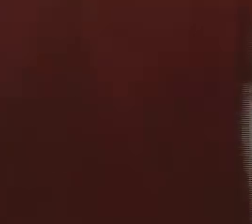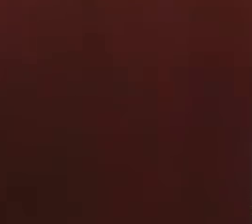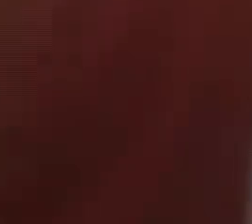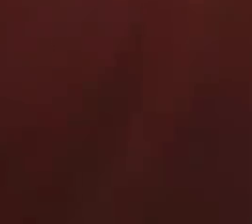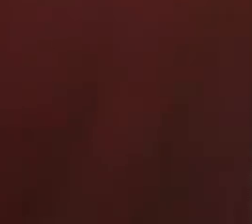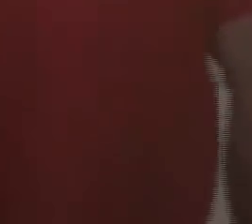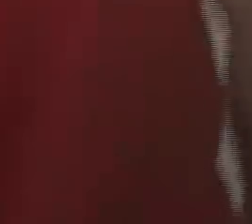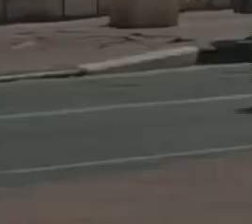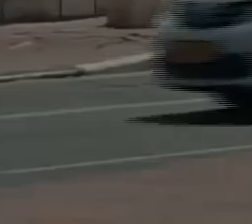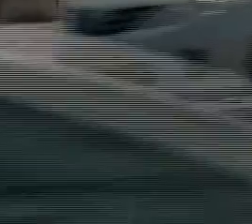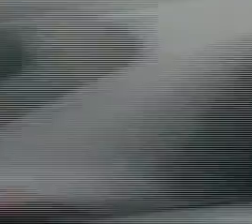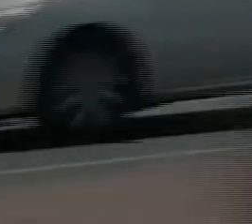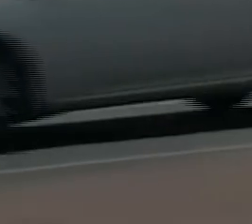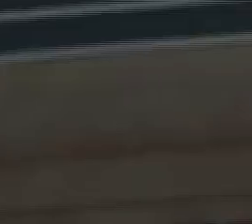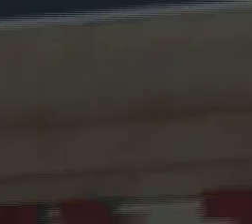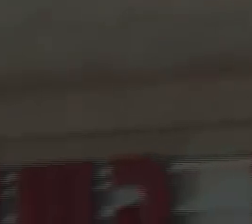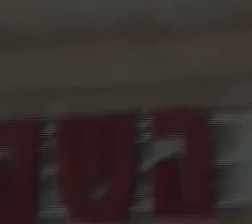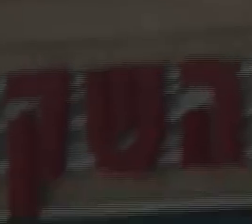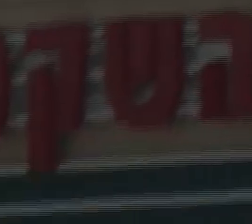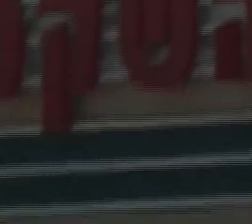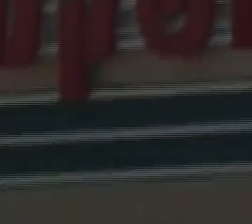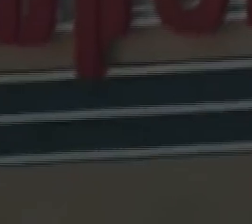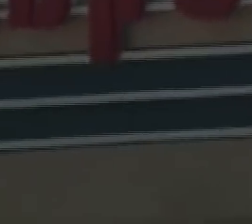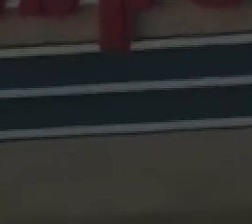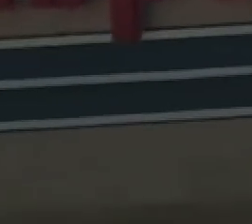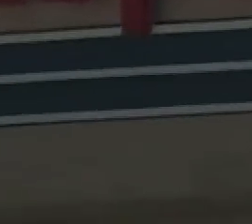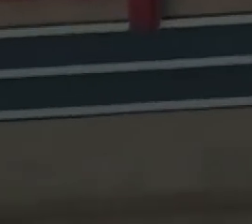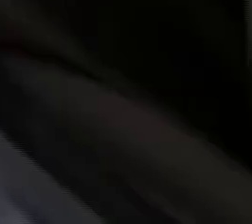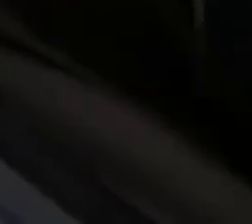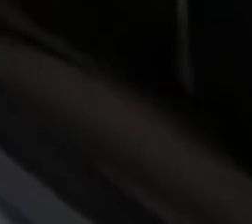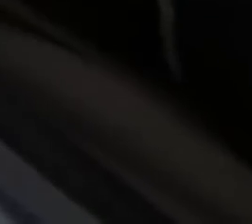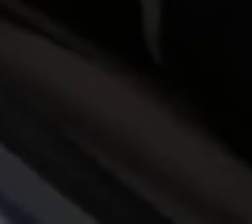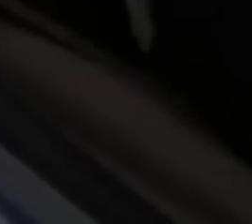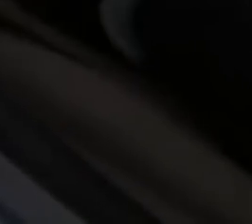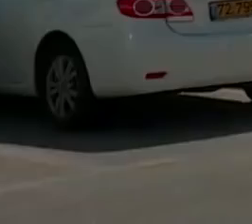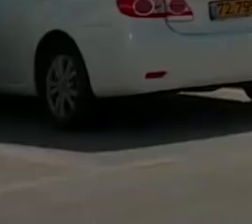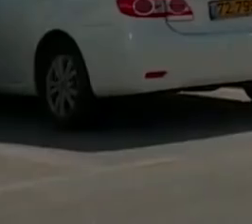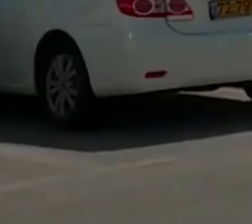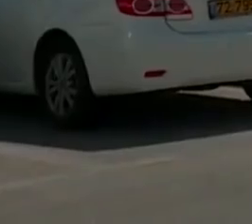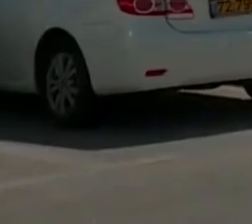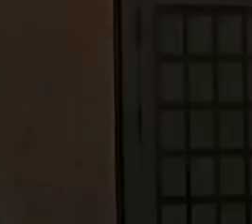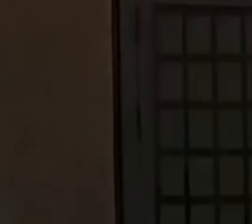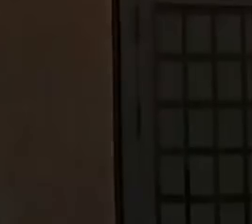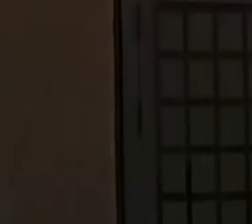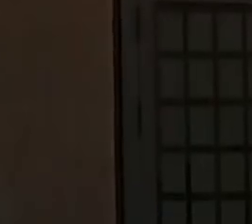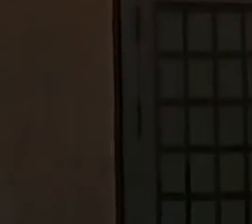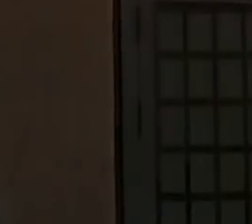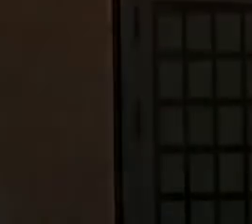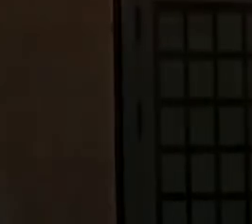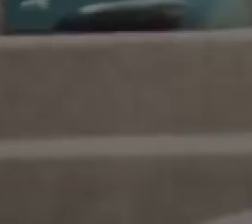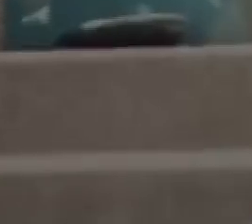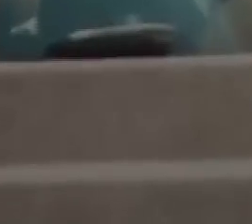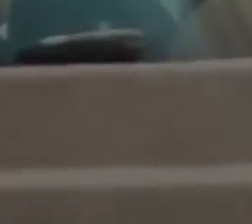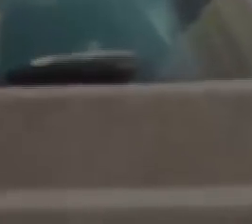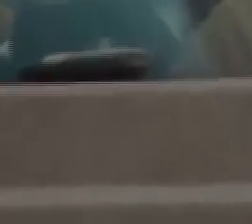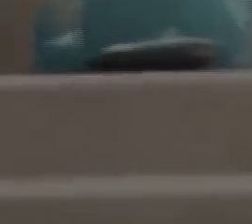לוי בחקירה. החשד מעורבות בפרשת מרמה בסך מיליוני שקלים. מיד עדויות חדשות. אני